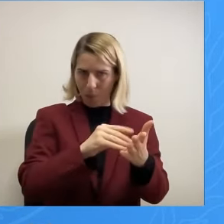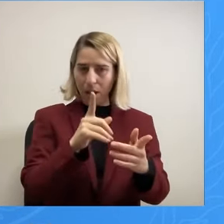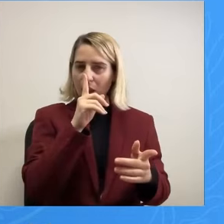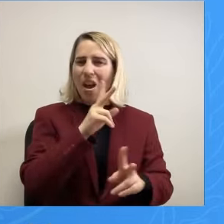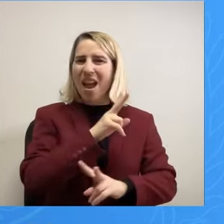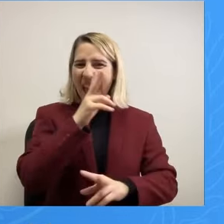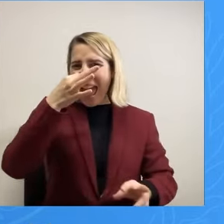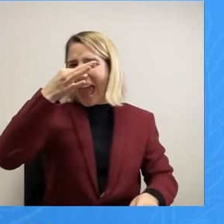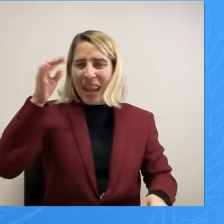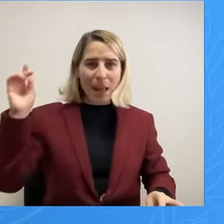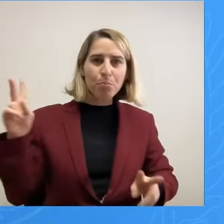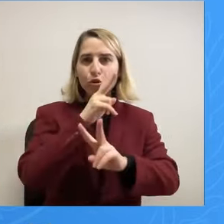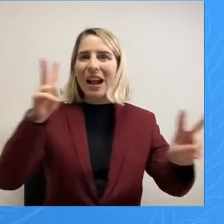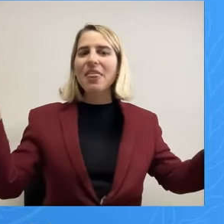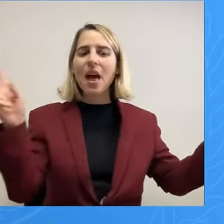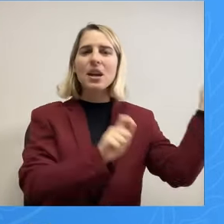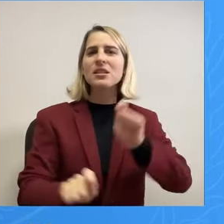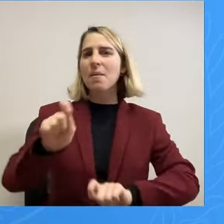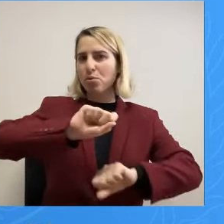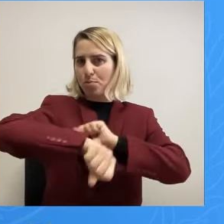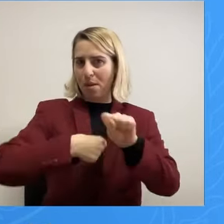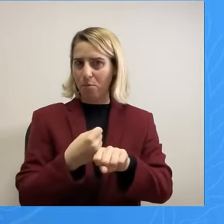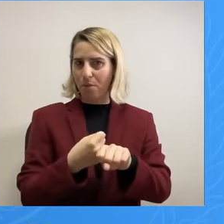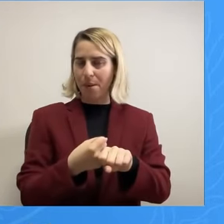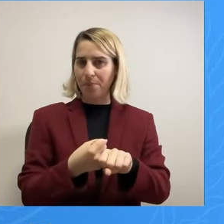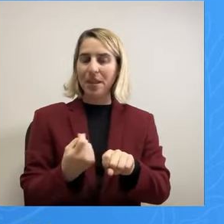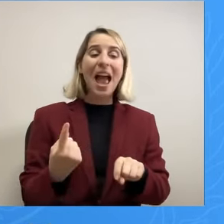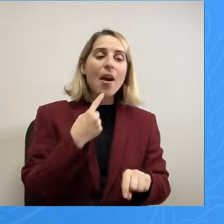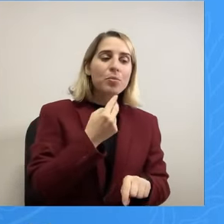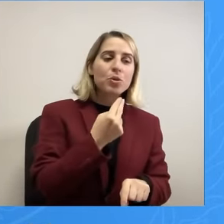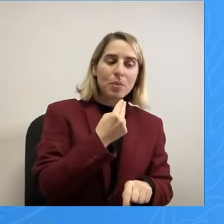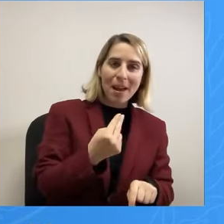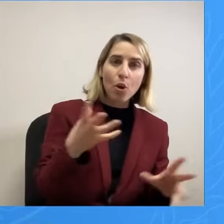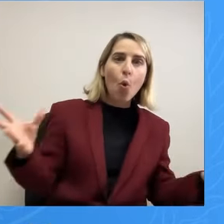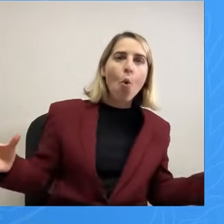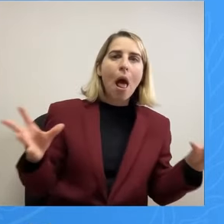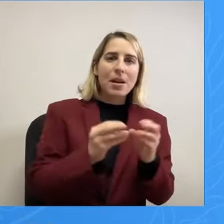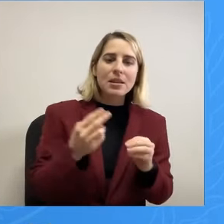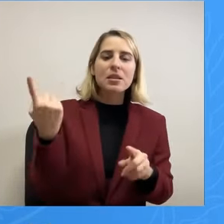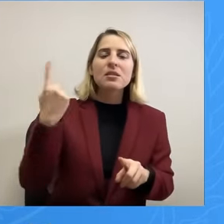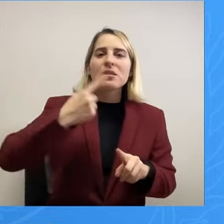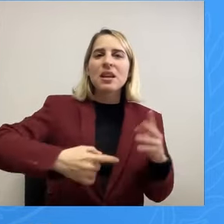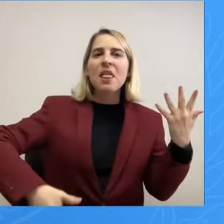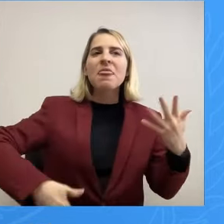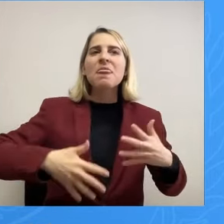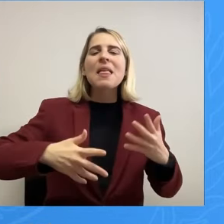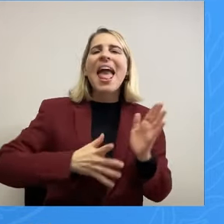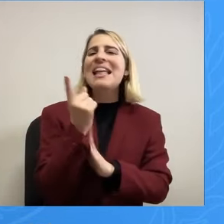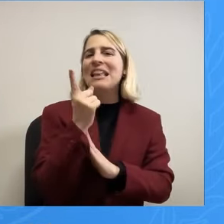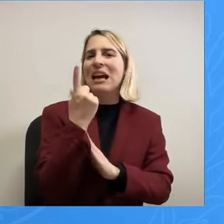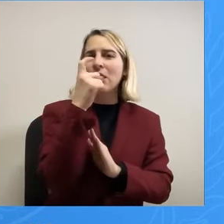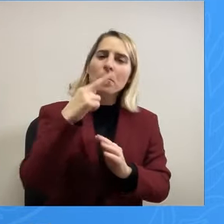πάμε συν 6,9 συν 4 για τους όμορους χώρους. Δηλαδή κοντά 11